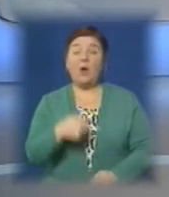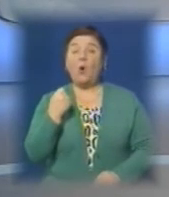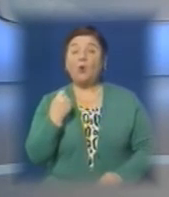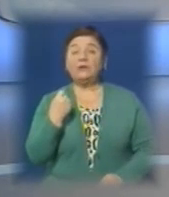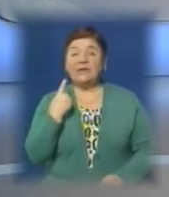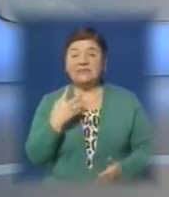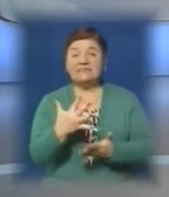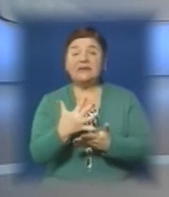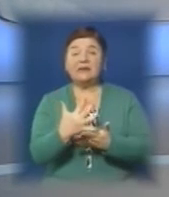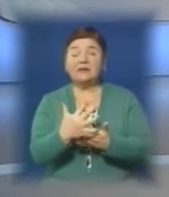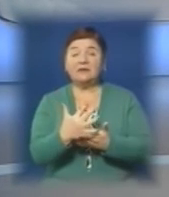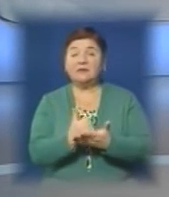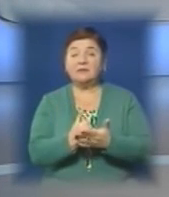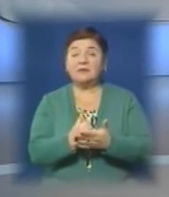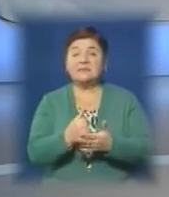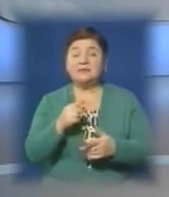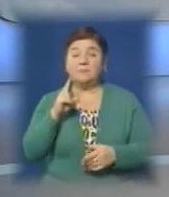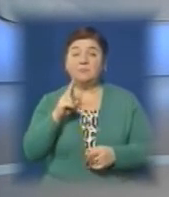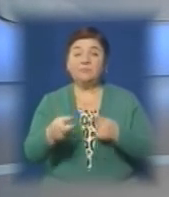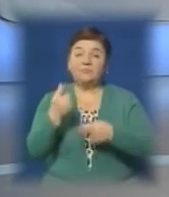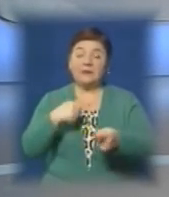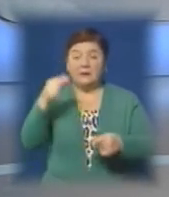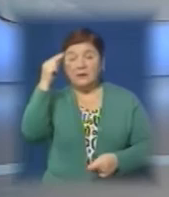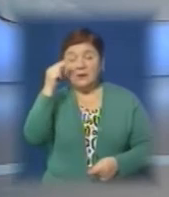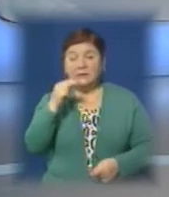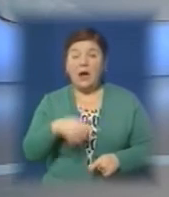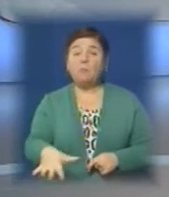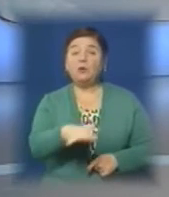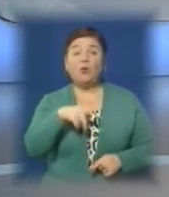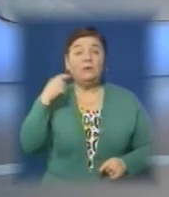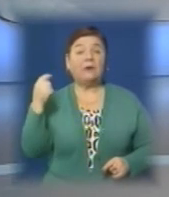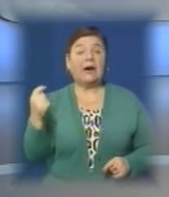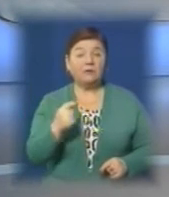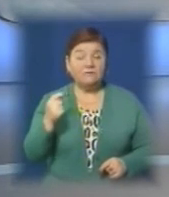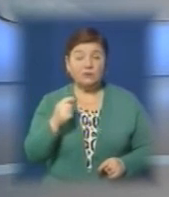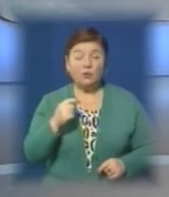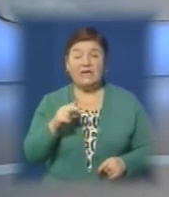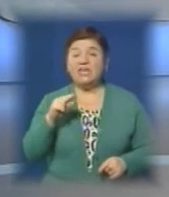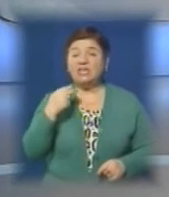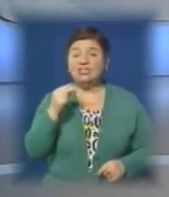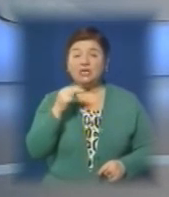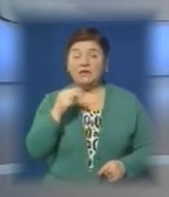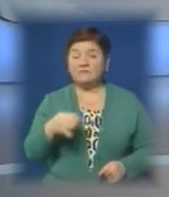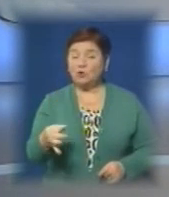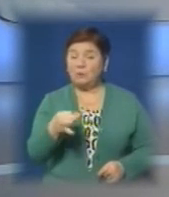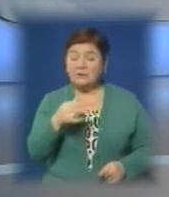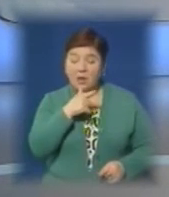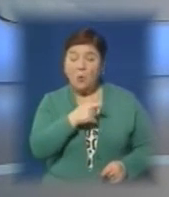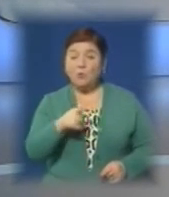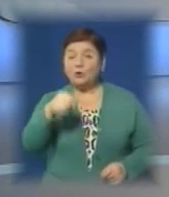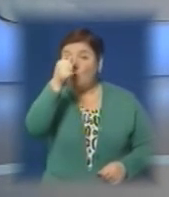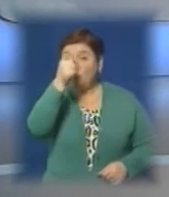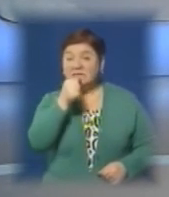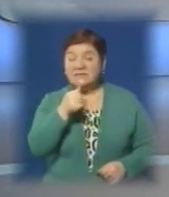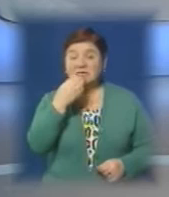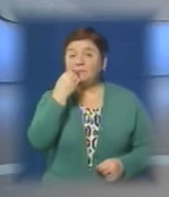11 резервистів повернулися з навчань, які проходили на полігонах Харківської та Чернігівської областей. Протягом місяця вони